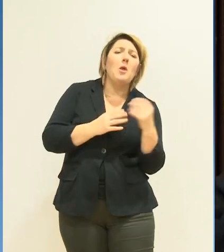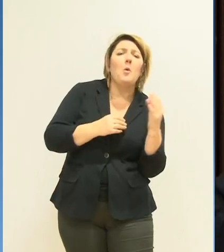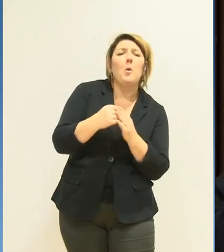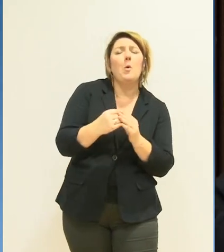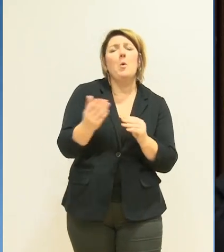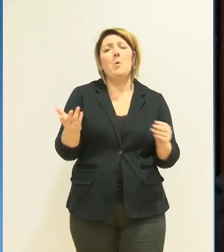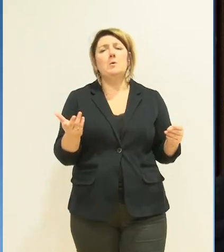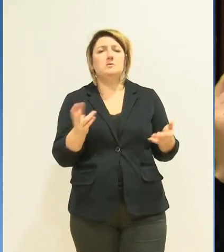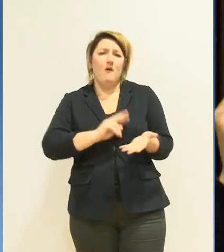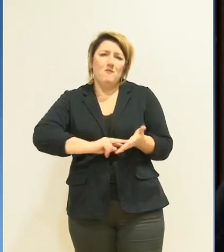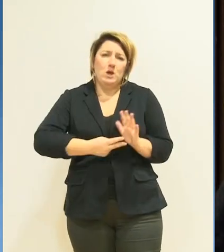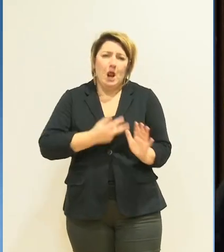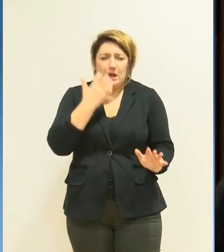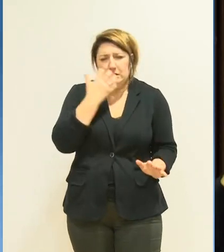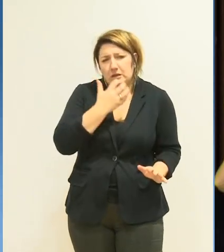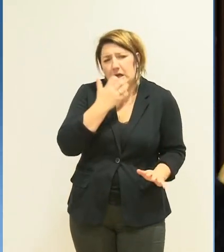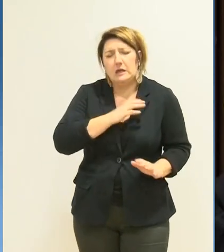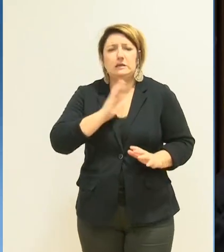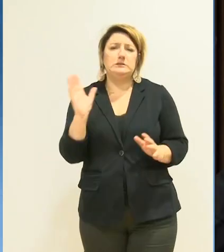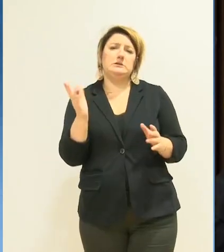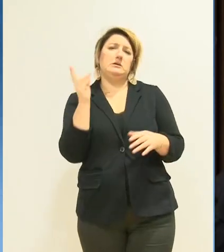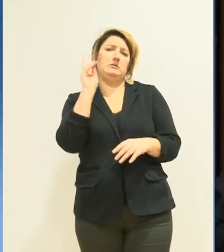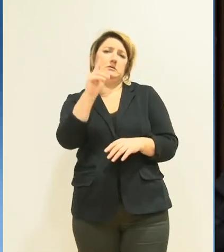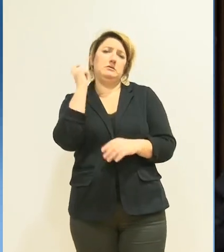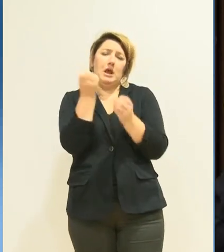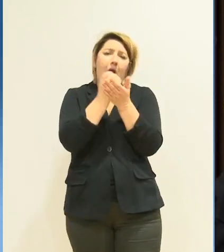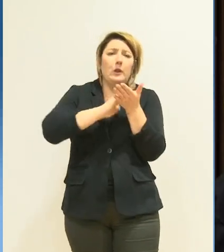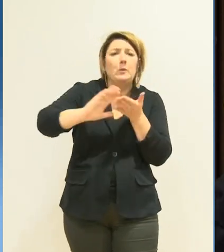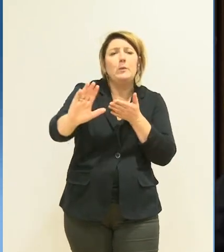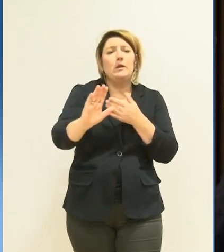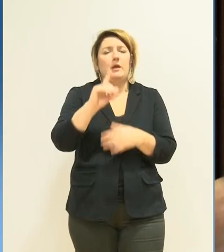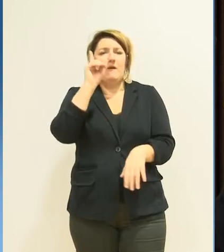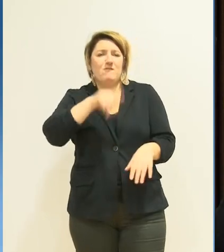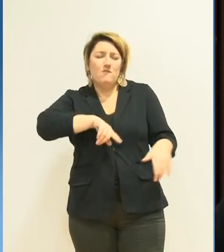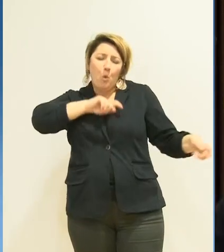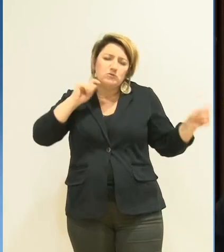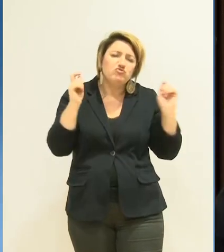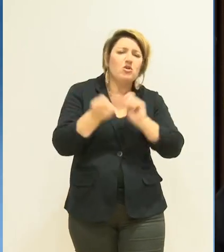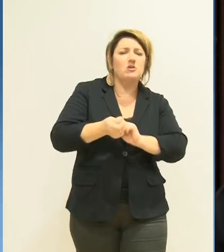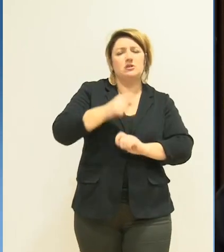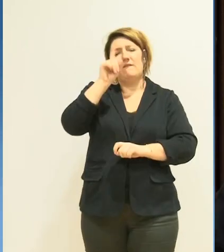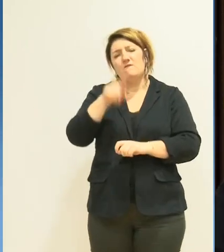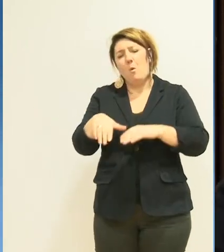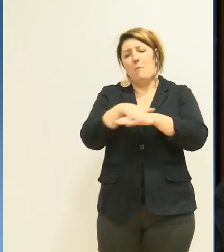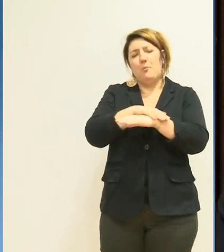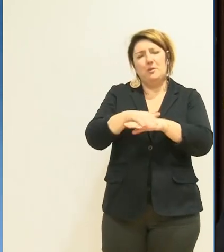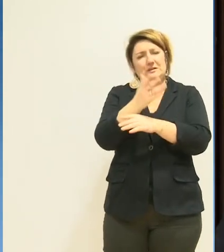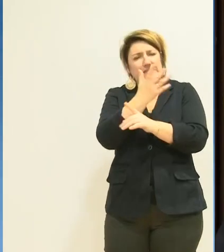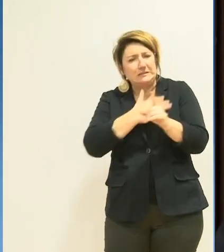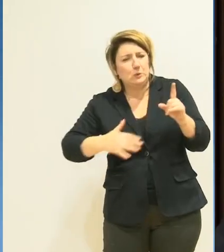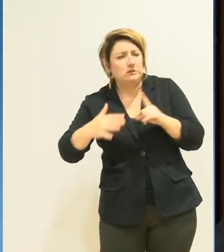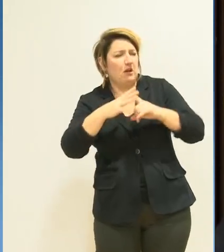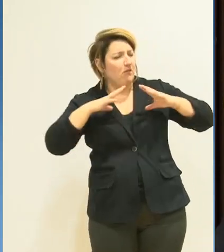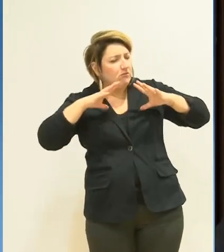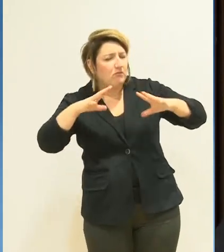de gratuité des transports en commun de virage à prendre d'une politique sociale forte mais j'ai entendu